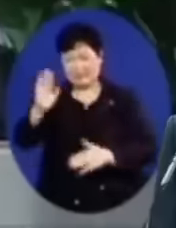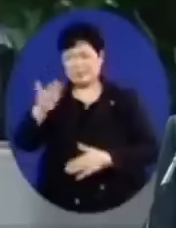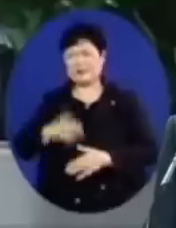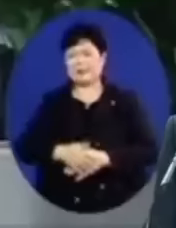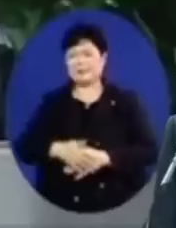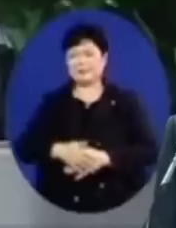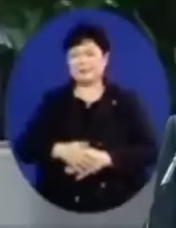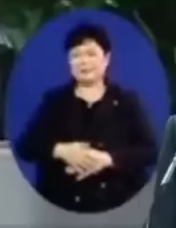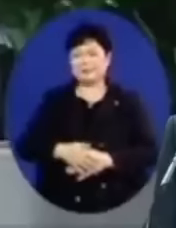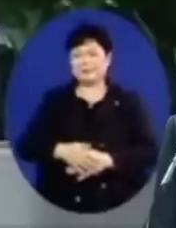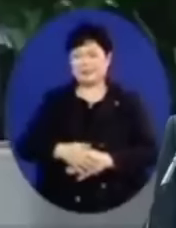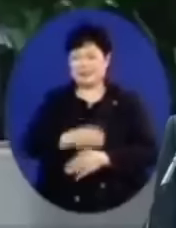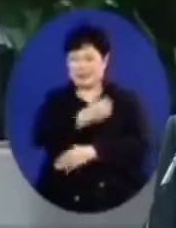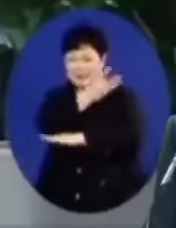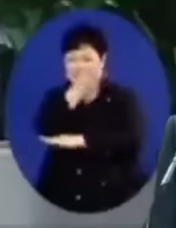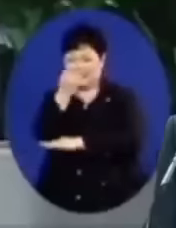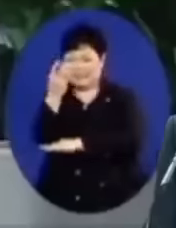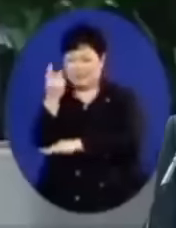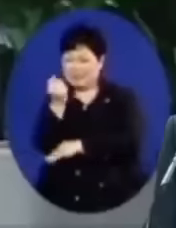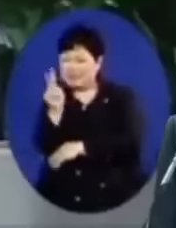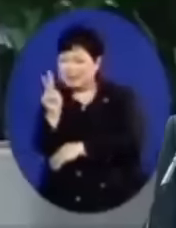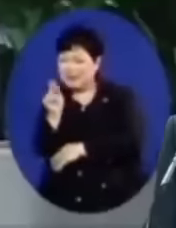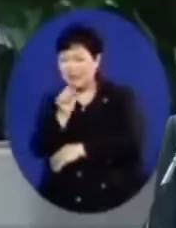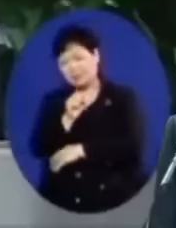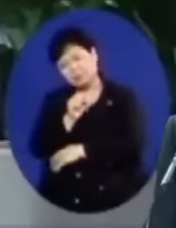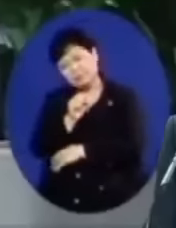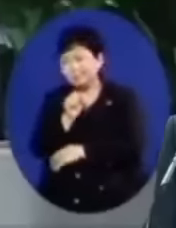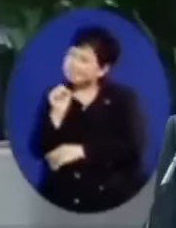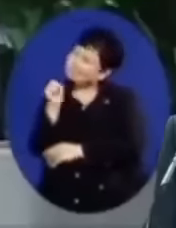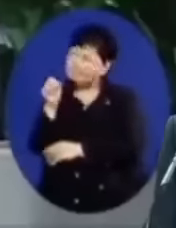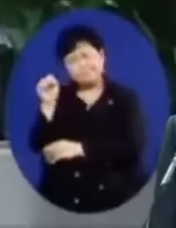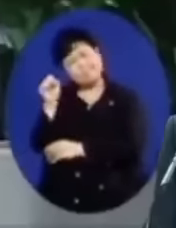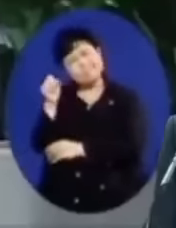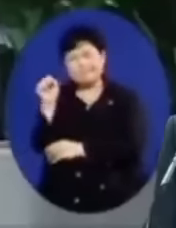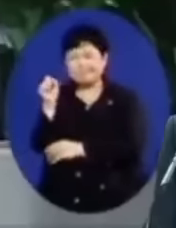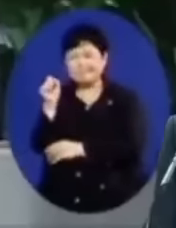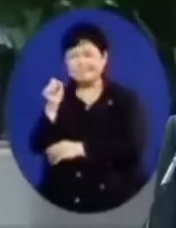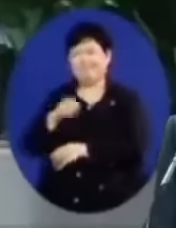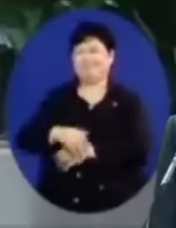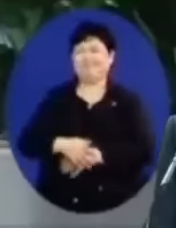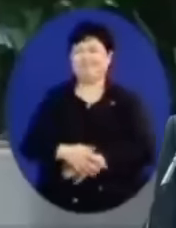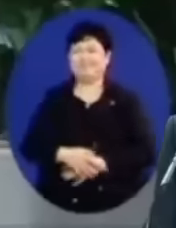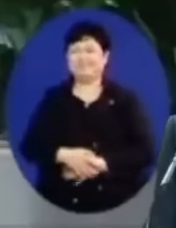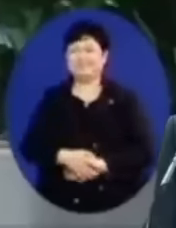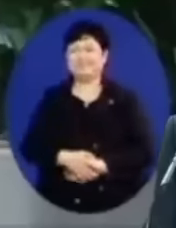그 텔레비 아나운서가 고개를 탁 이러면서 가요.